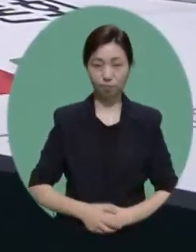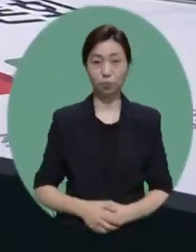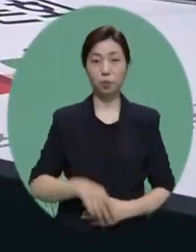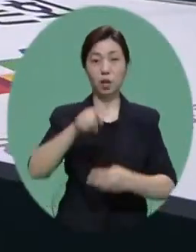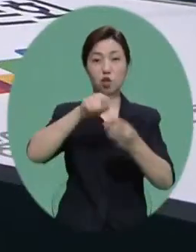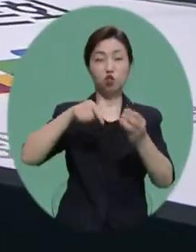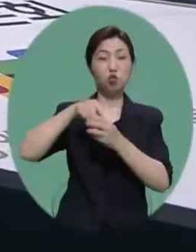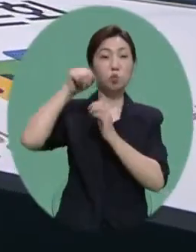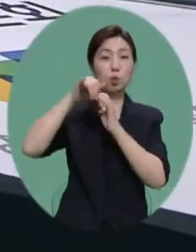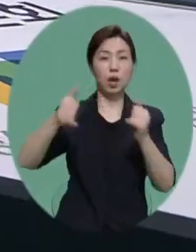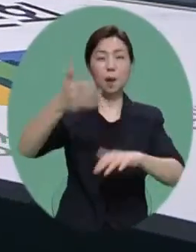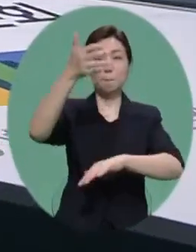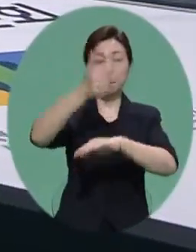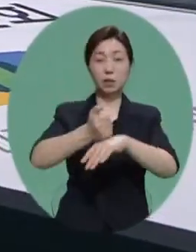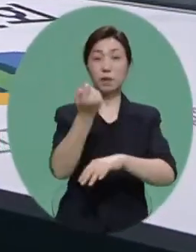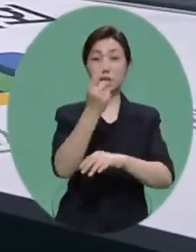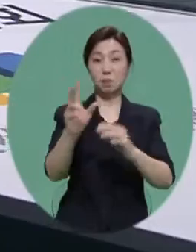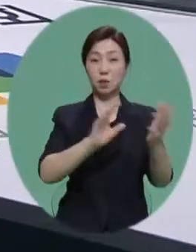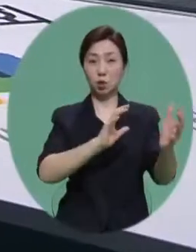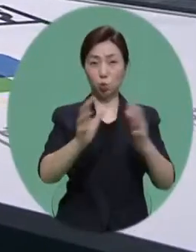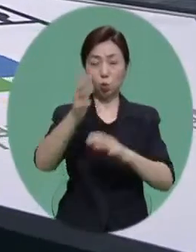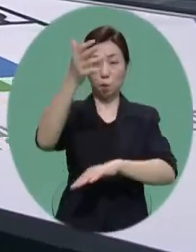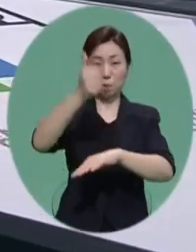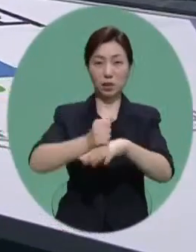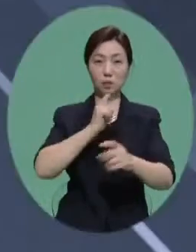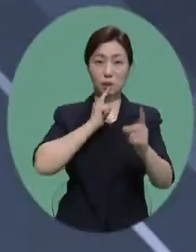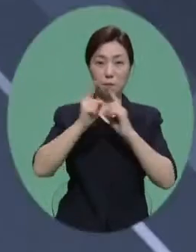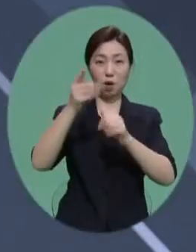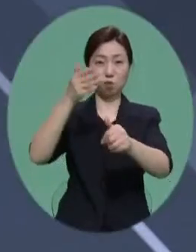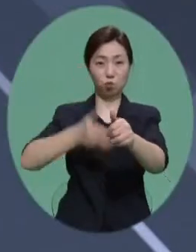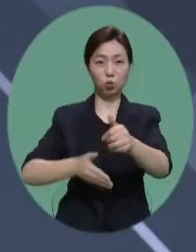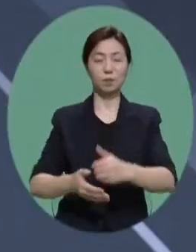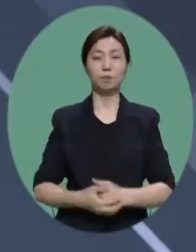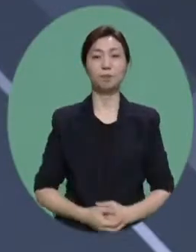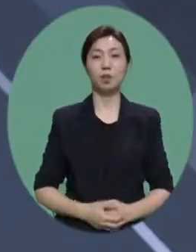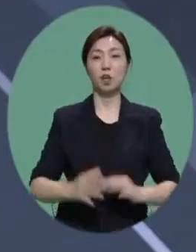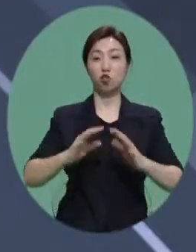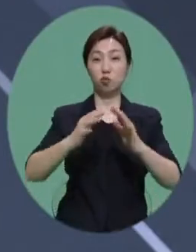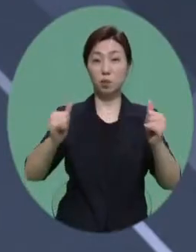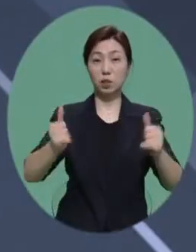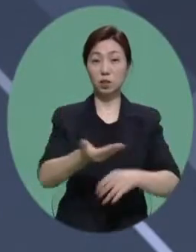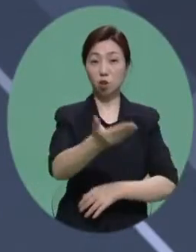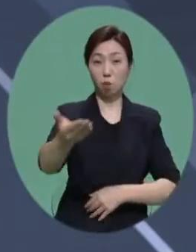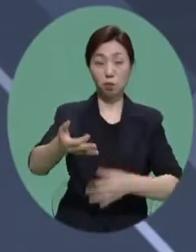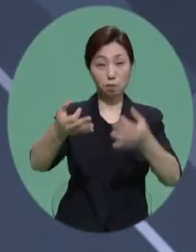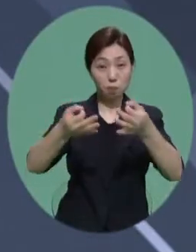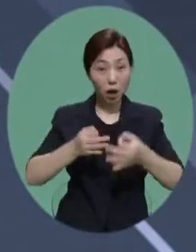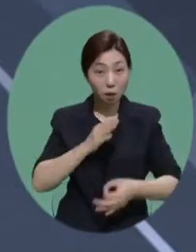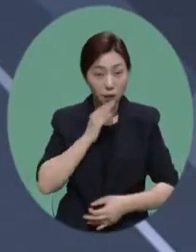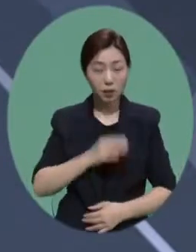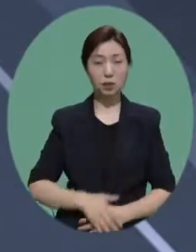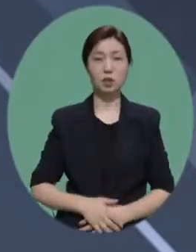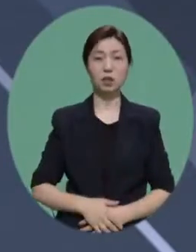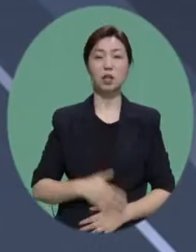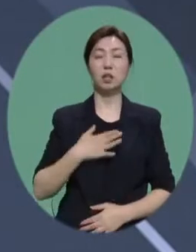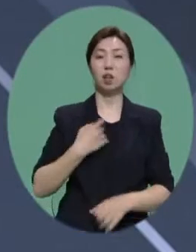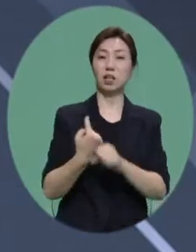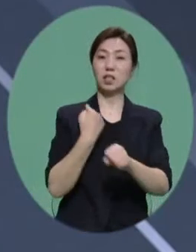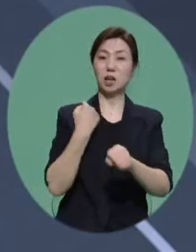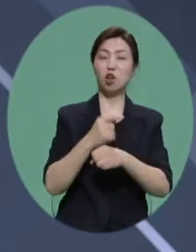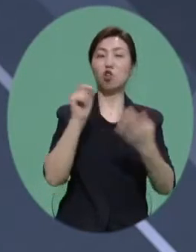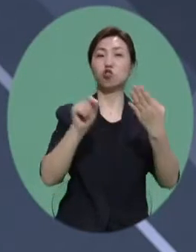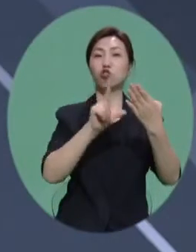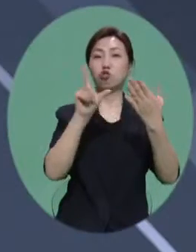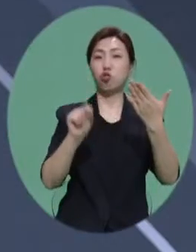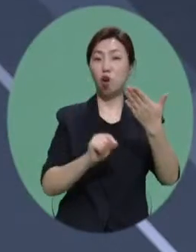윤성규 후보의 마지막 tv 토론 에 마무리 받으면 좋겠습니다 아 국민 여러분 보셨죠 저희가 작년 9월부터